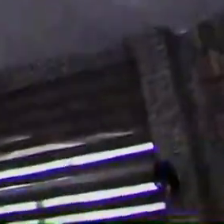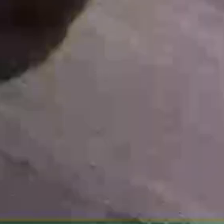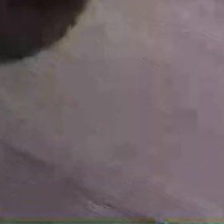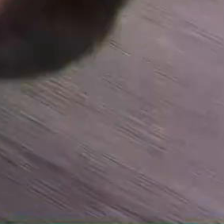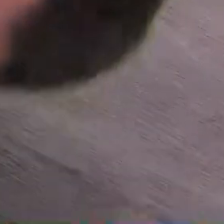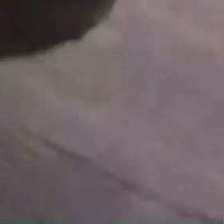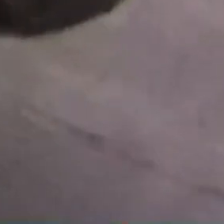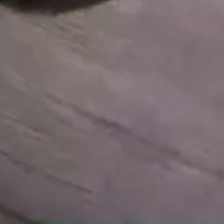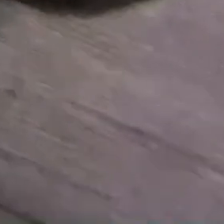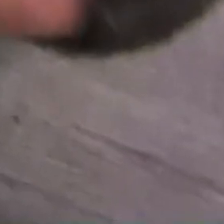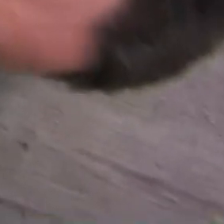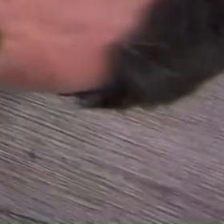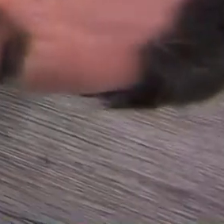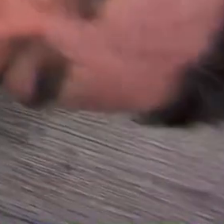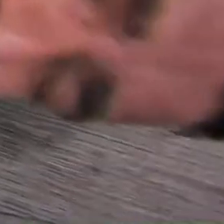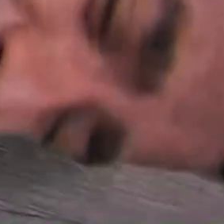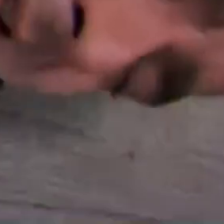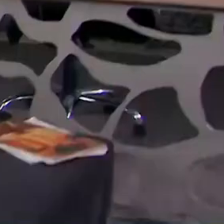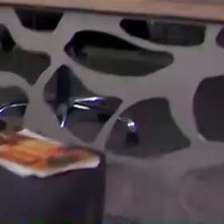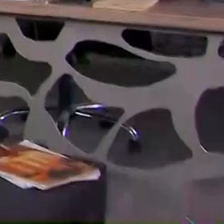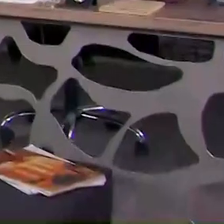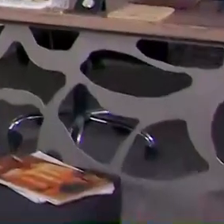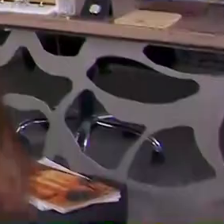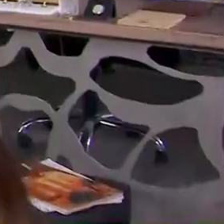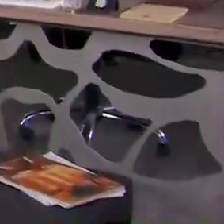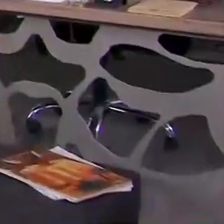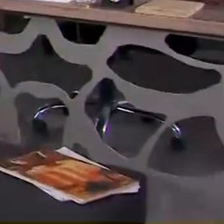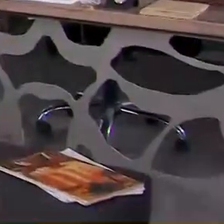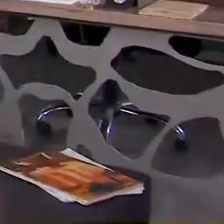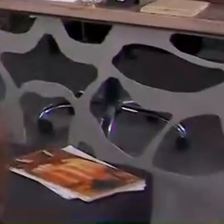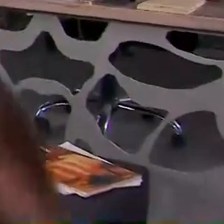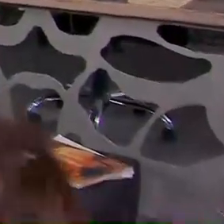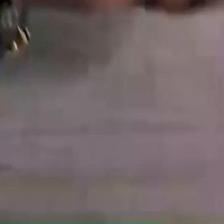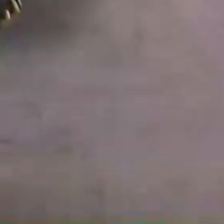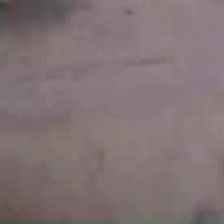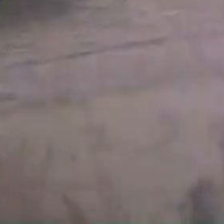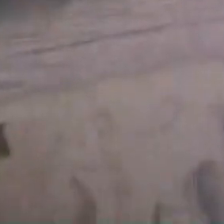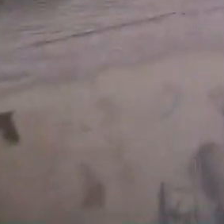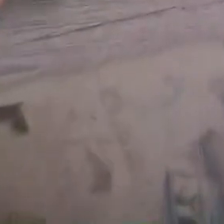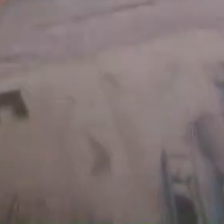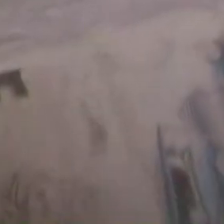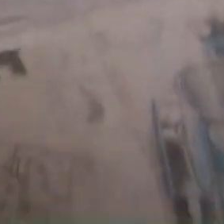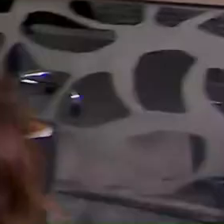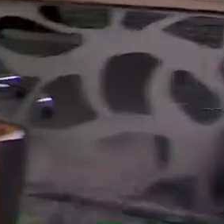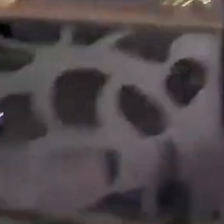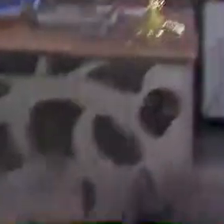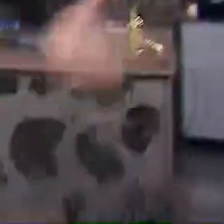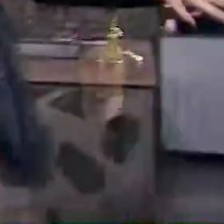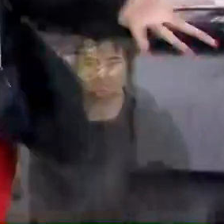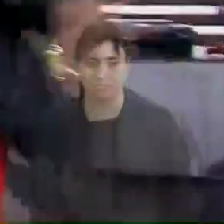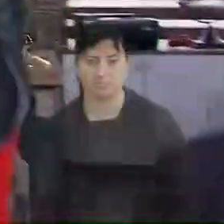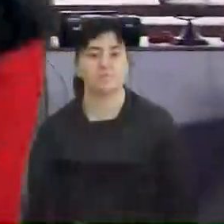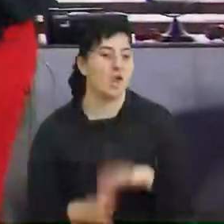bıraktı Cavidan hala tekmeliyor. Sarp yerde iki büklüm kıvrılmış oldukça müşkil bir vaziyette. Rüyam masadan çantasını alıp